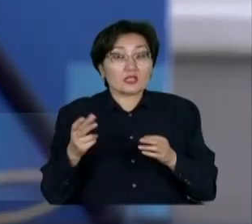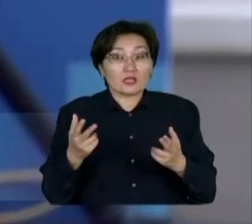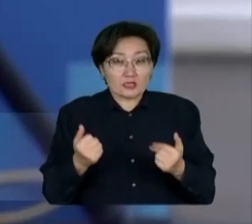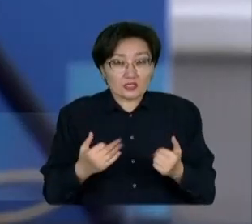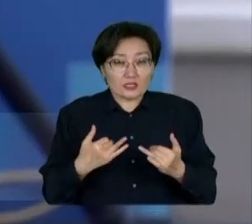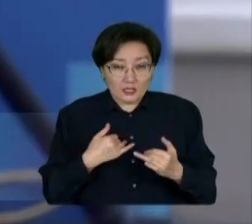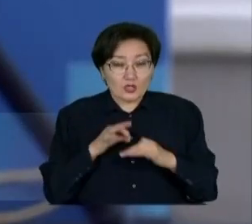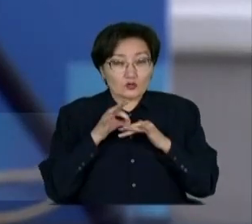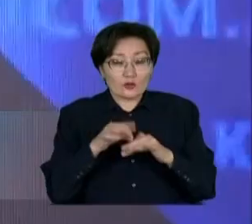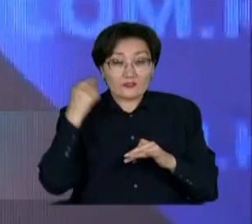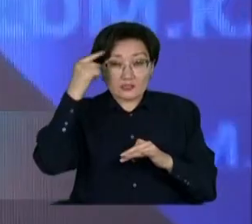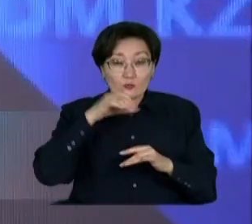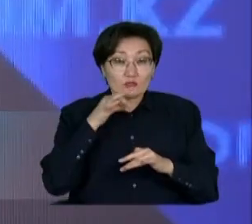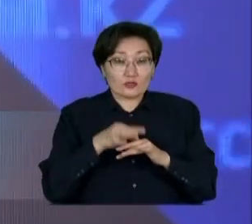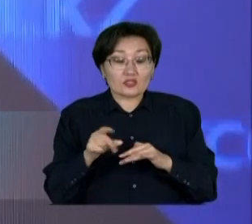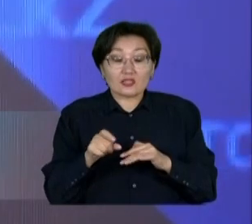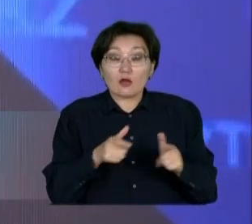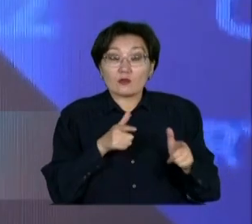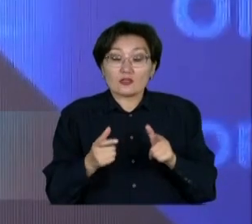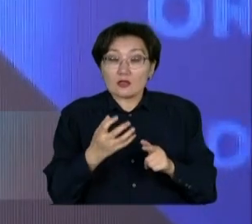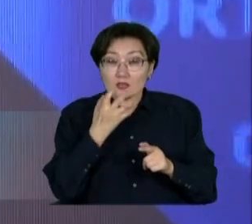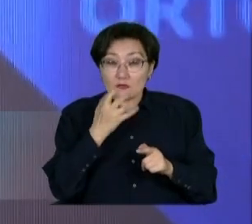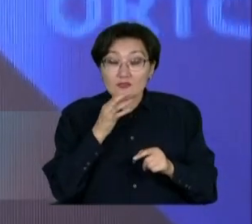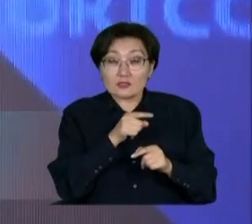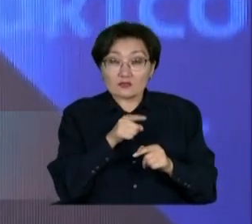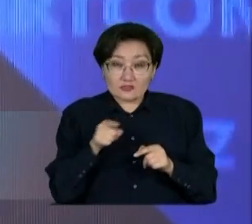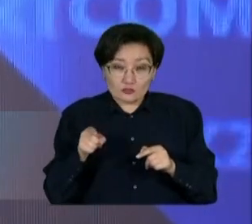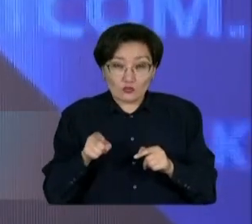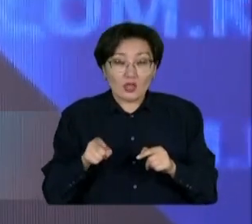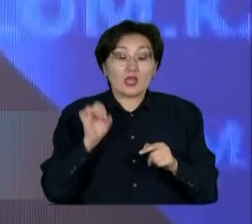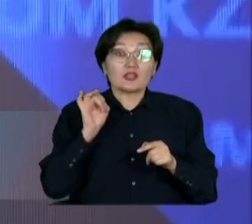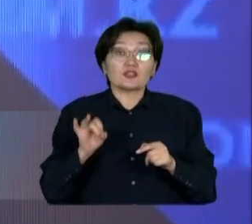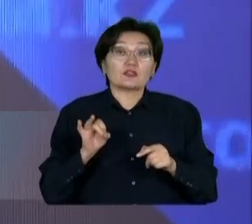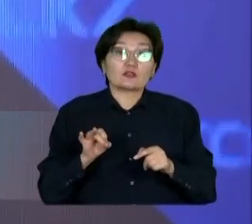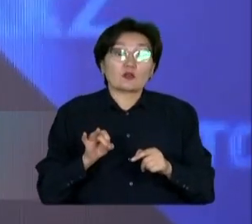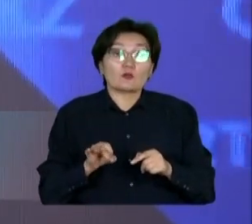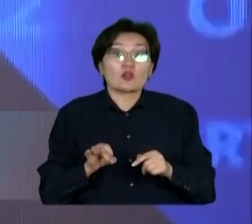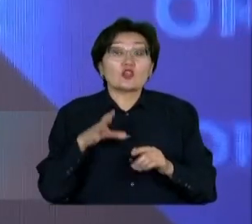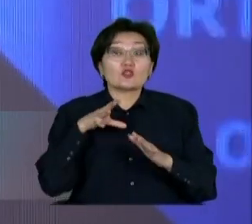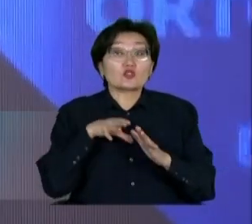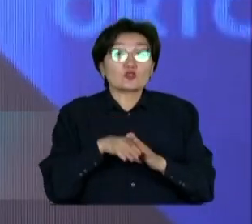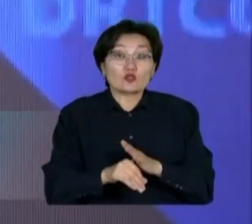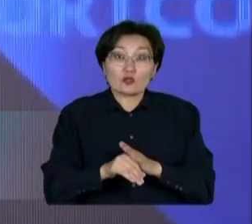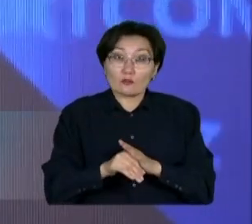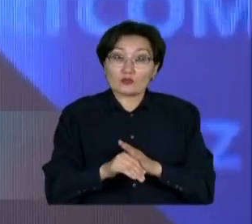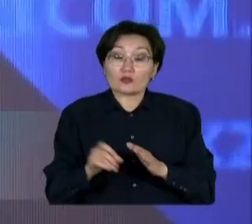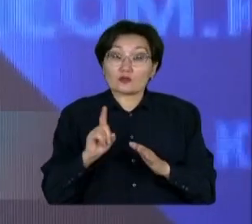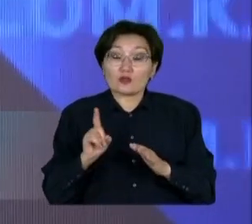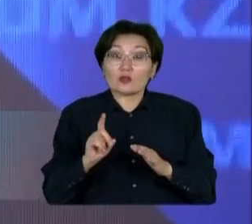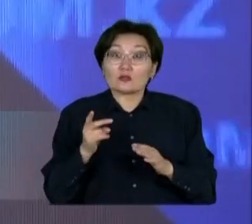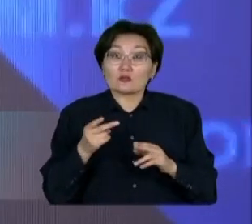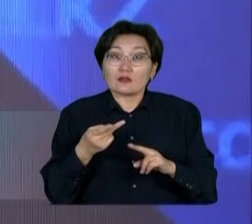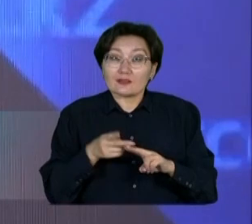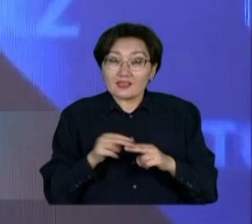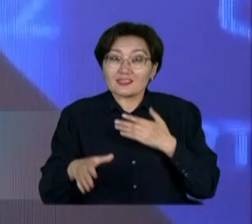несу тоже персональную ответственность за подготовку к отопительному сезону. И с учетом того наказания